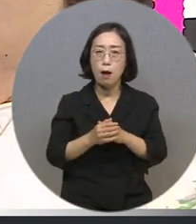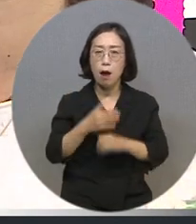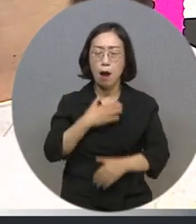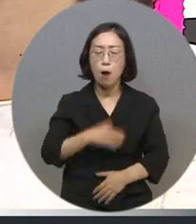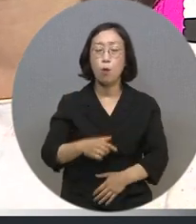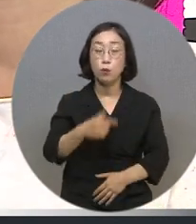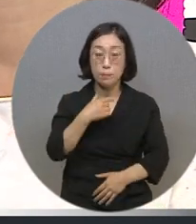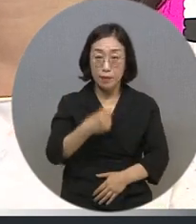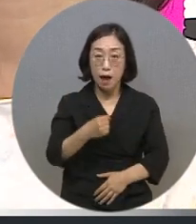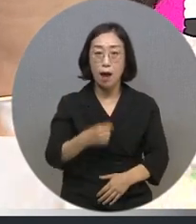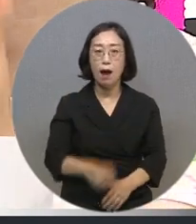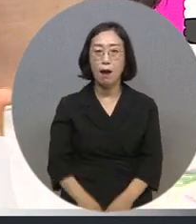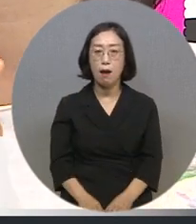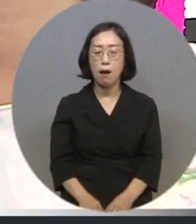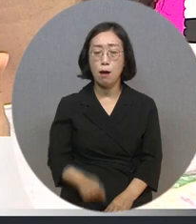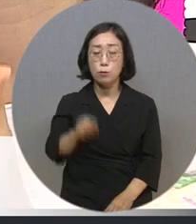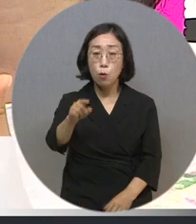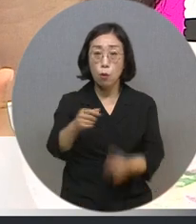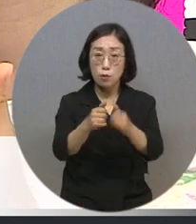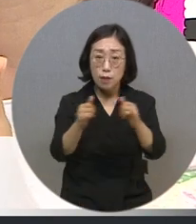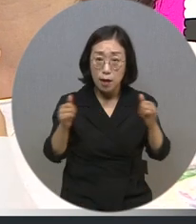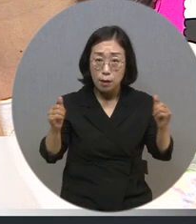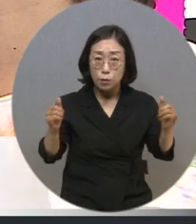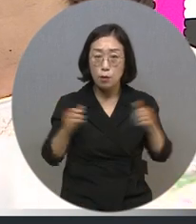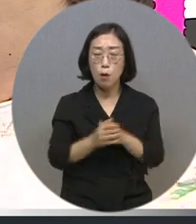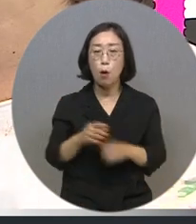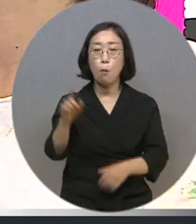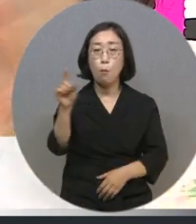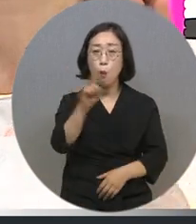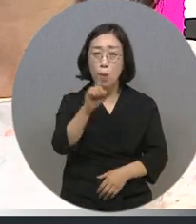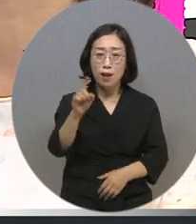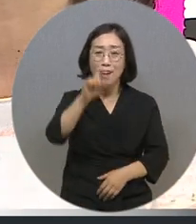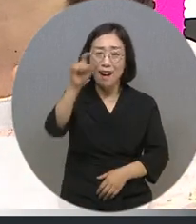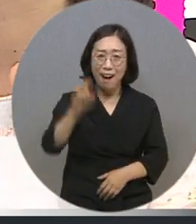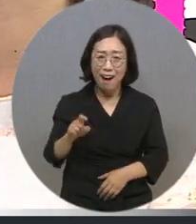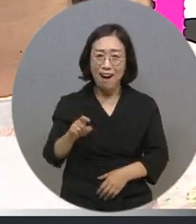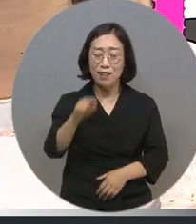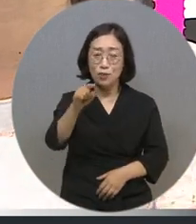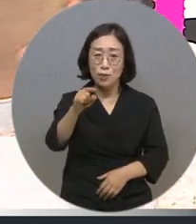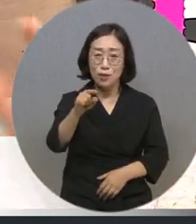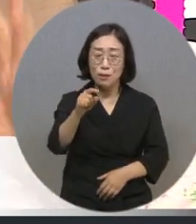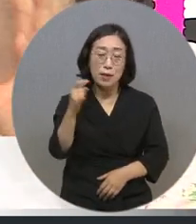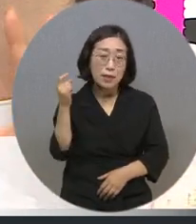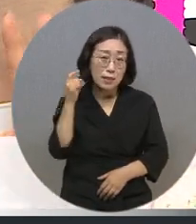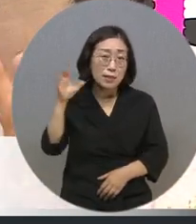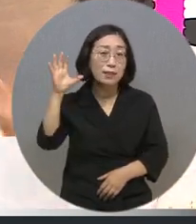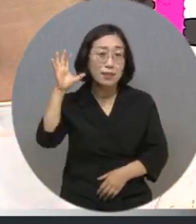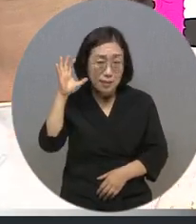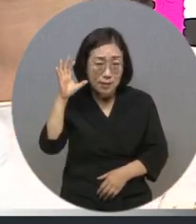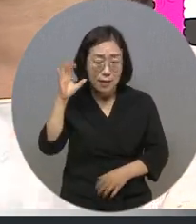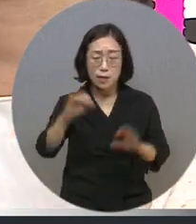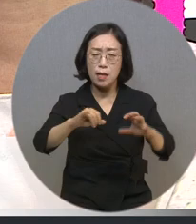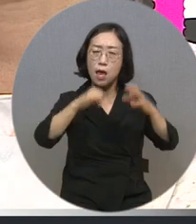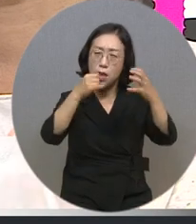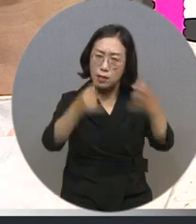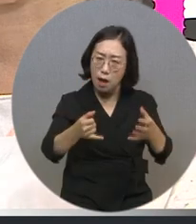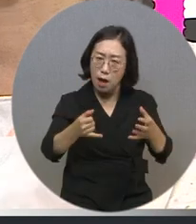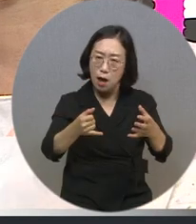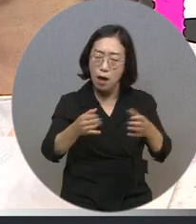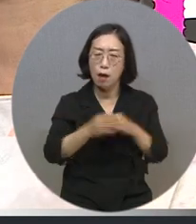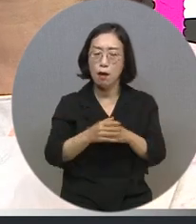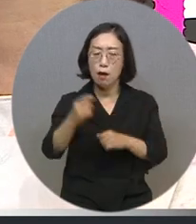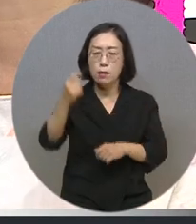알아보고 싶다. 저 사람은 무엇일까? 저 사람이 듣는 세계는, 저 사람이 보는 세계는, 저